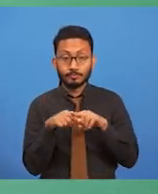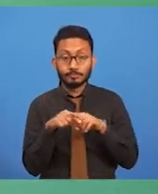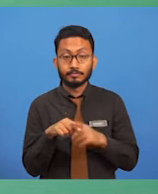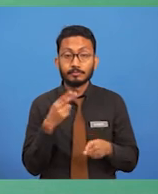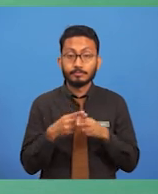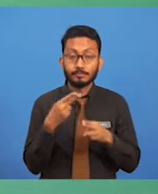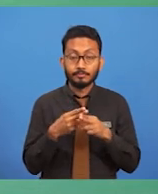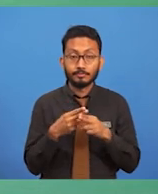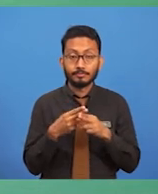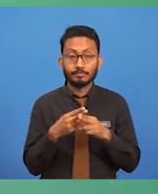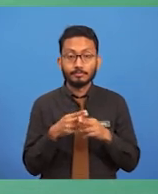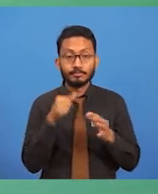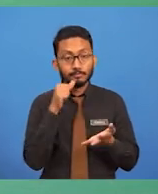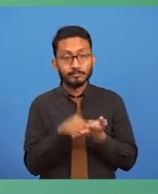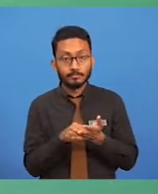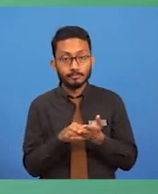juga banner.